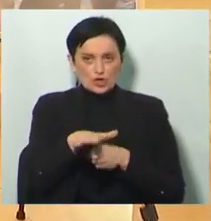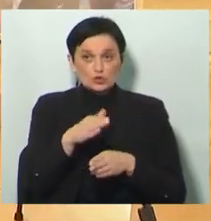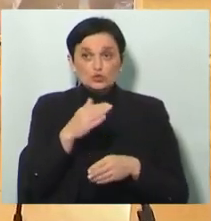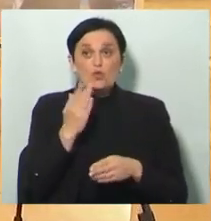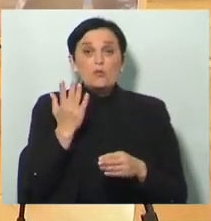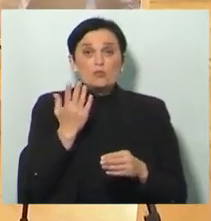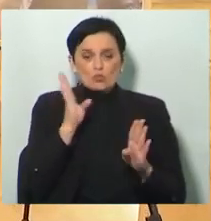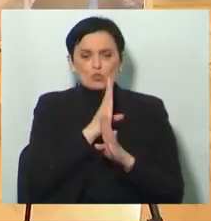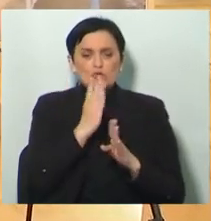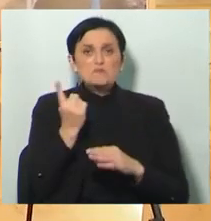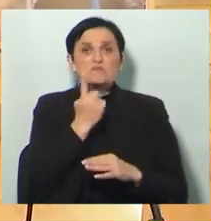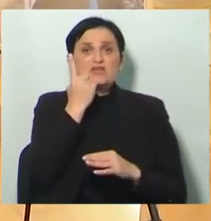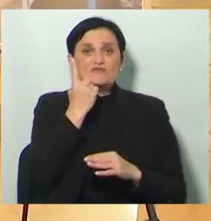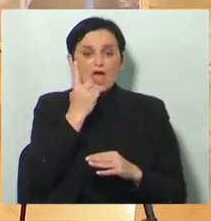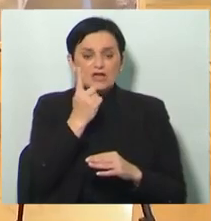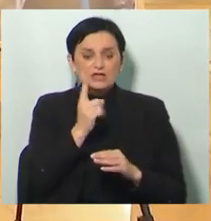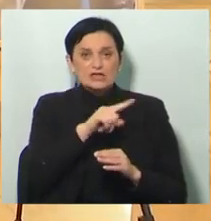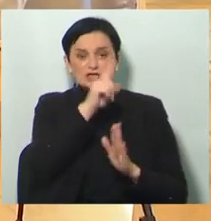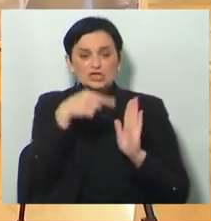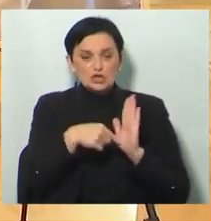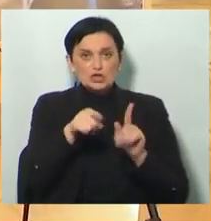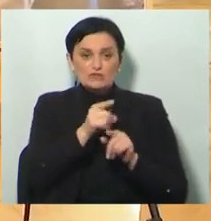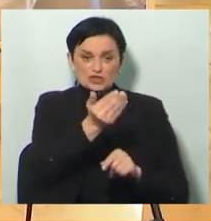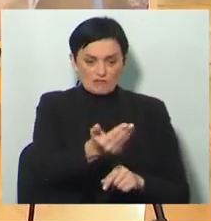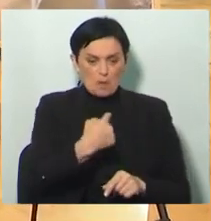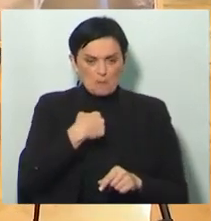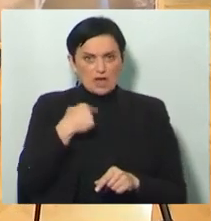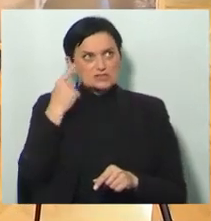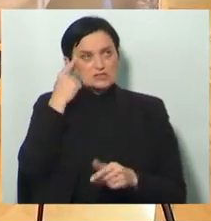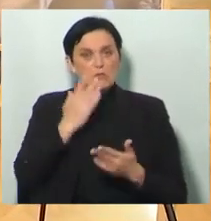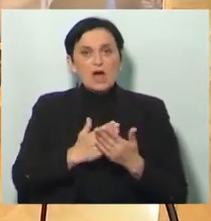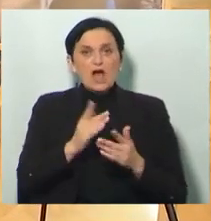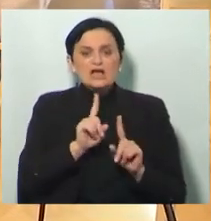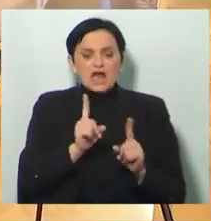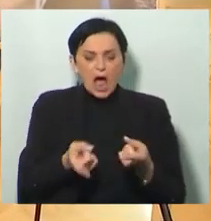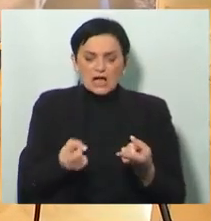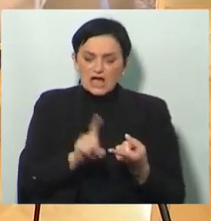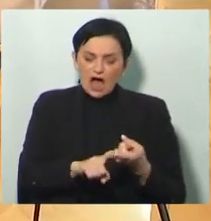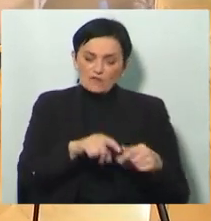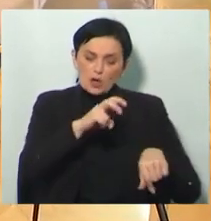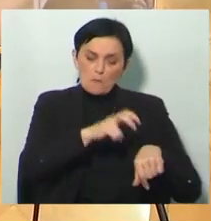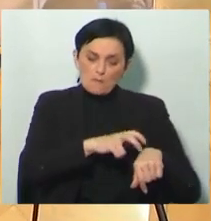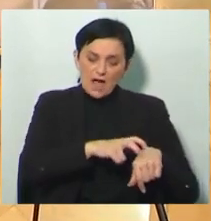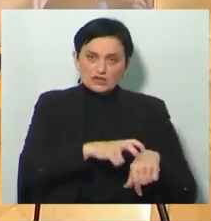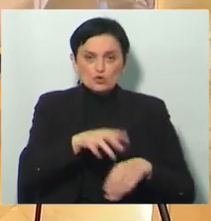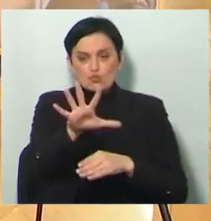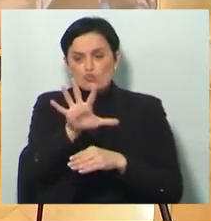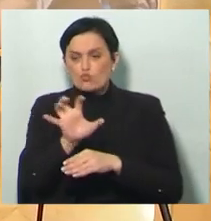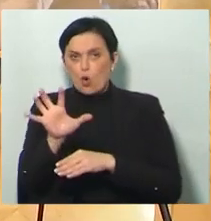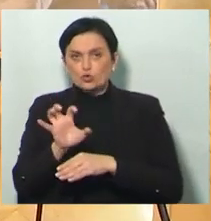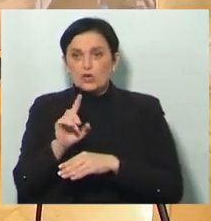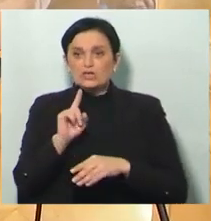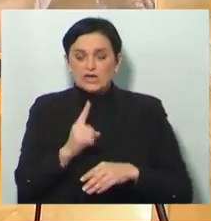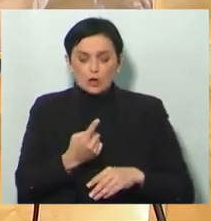პირველი კითხვა, რაც თქვენც დასვით და მეც გამიჩნდა, არის ის, ვთქვათ, რა კავშირია მედიცინასა და ფოტოგრაფიასთან. Შორის, რატომ